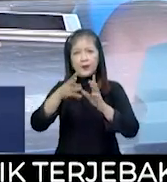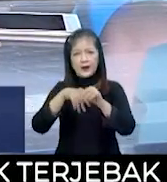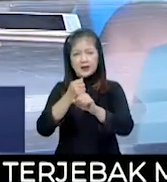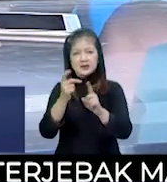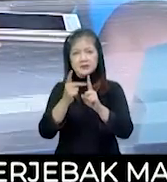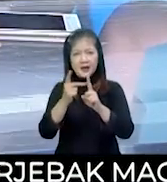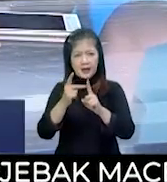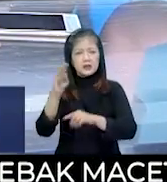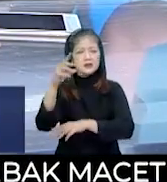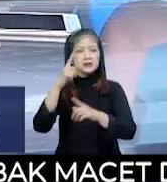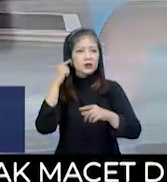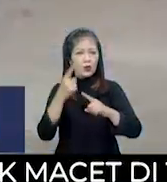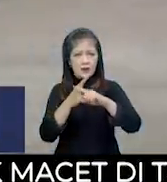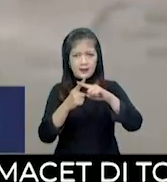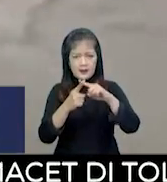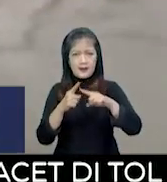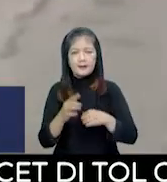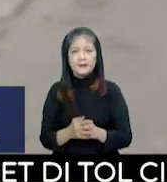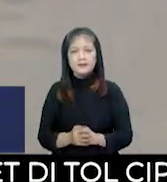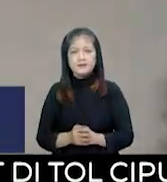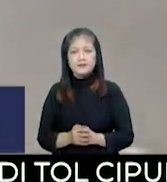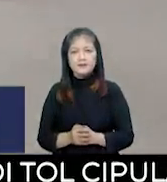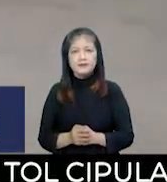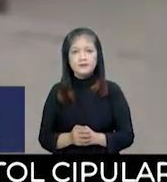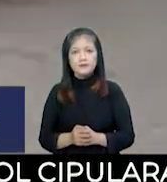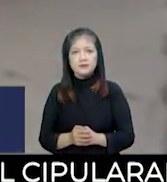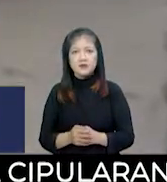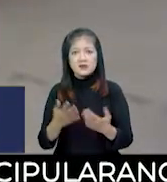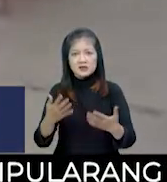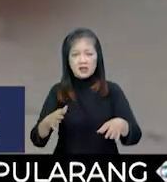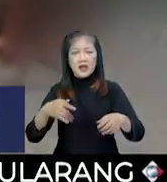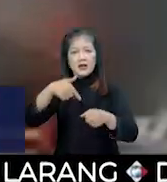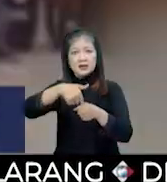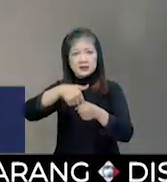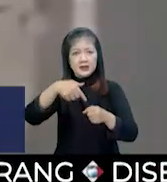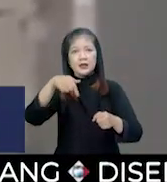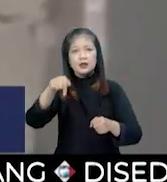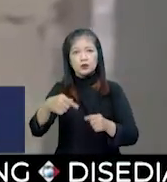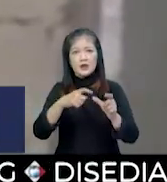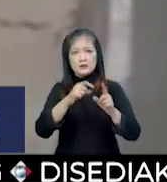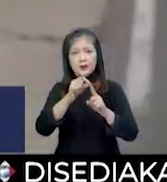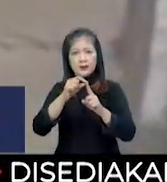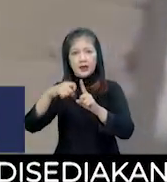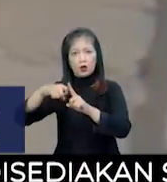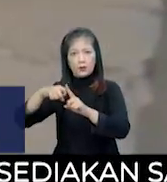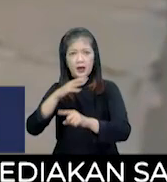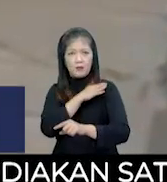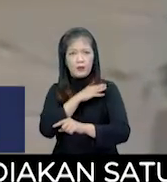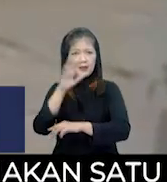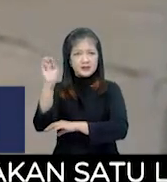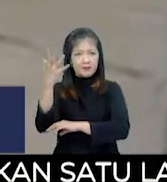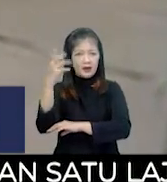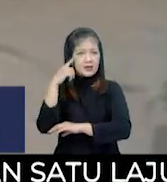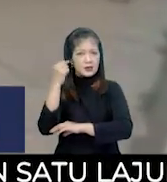Semarang Jawa Tengah Hai user mengisi BBM di SPBU Kopeng Kabupaten Semarang Jawa Tengah tiba-tiba minibus